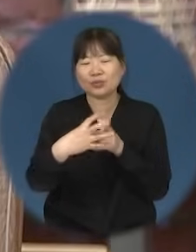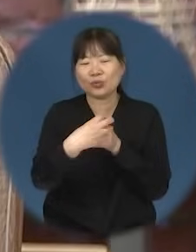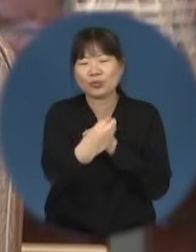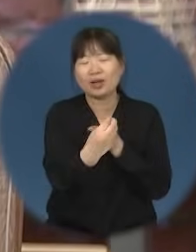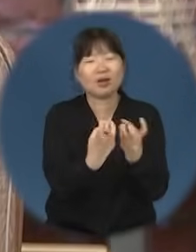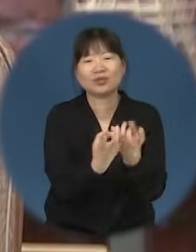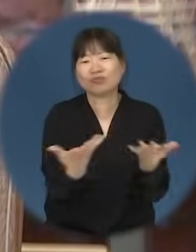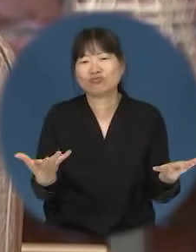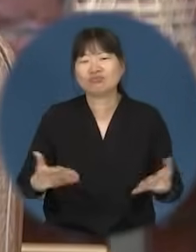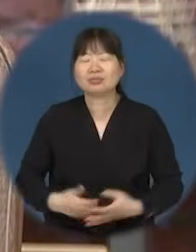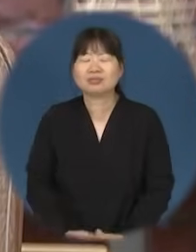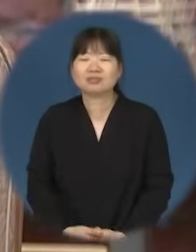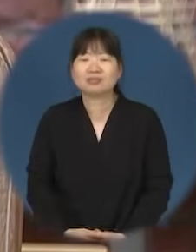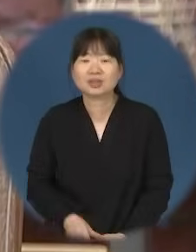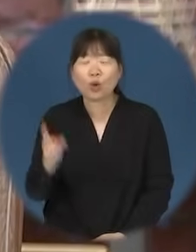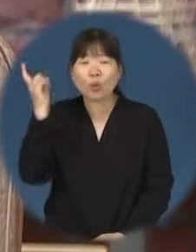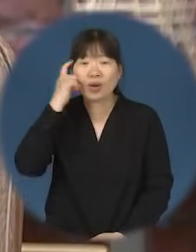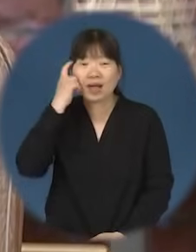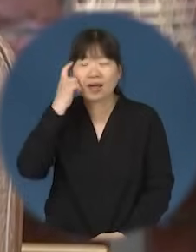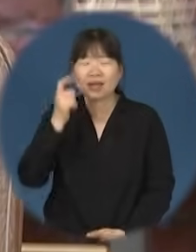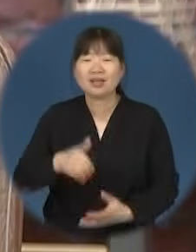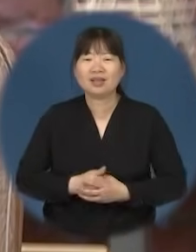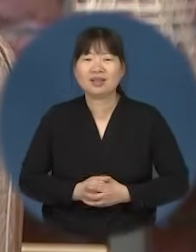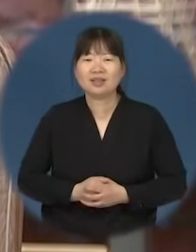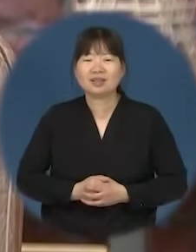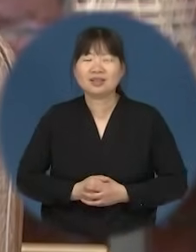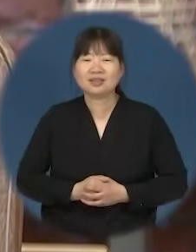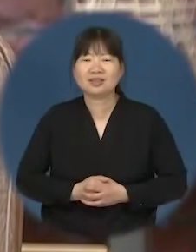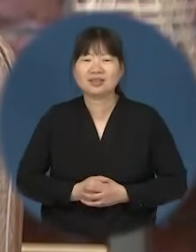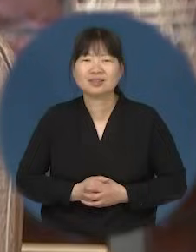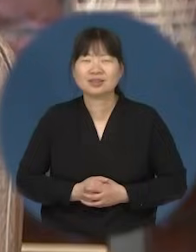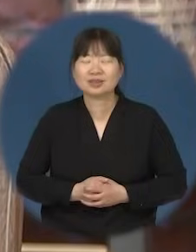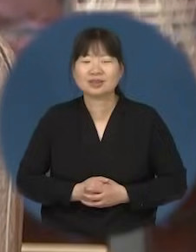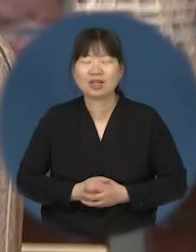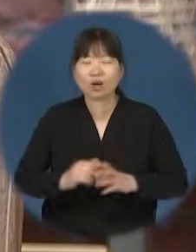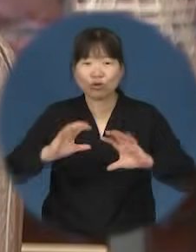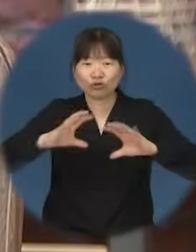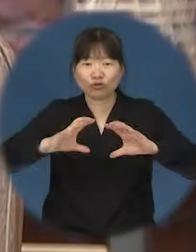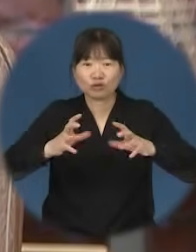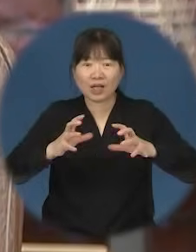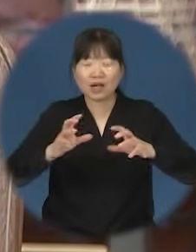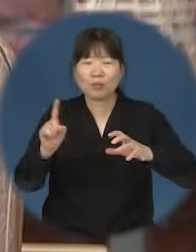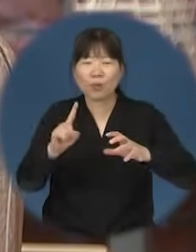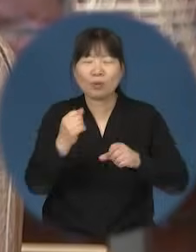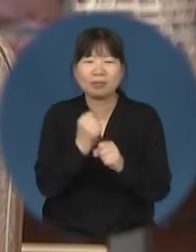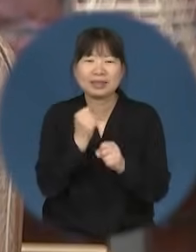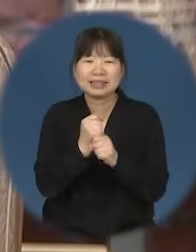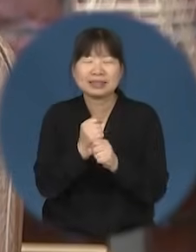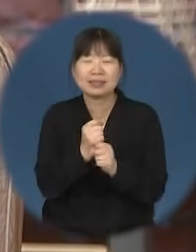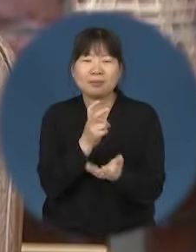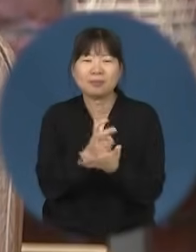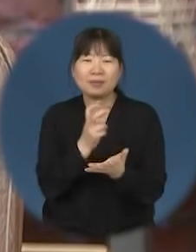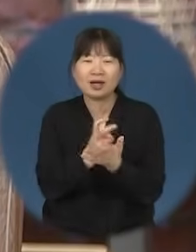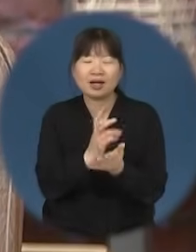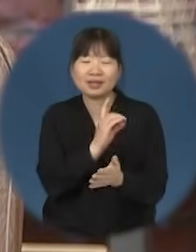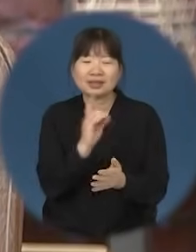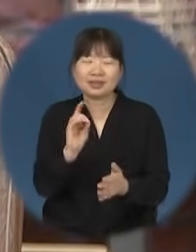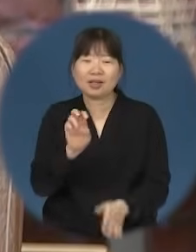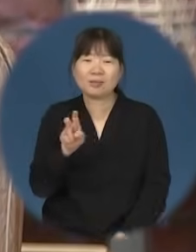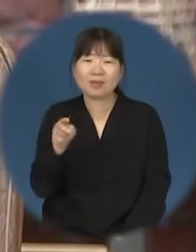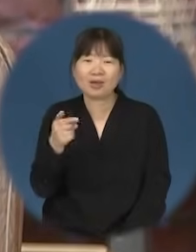되겠죠. 왜냐하면은 이제 그래서 국가가 CBDC 예를 들어서 국가가 발행한 법정 디지털